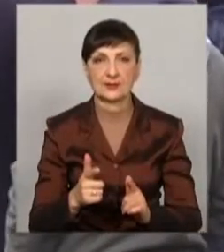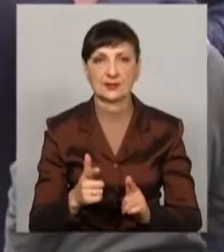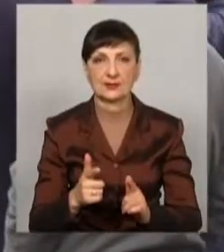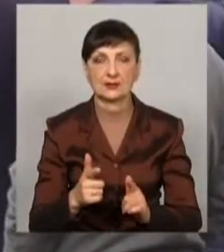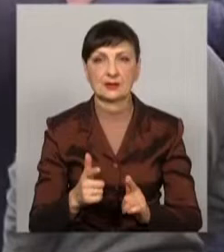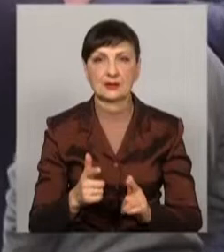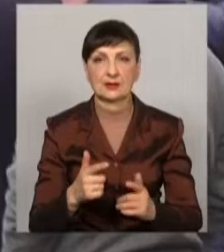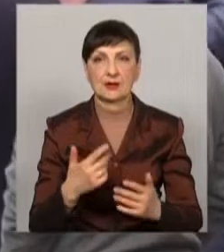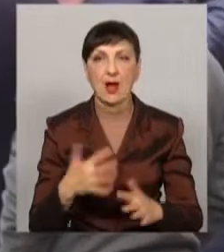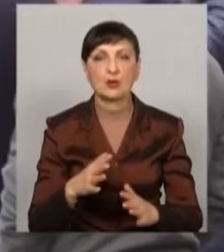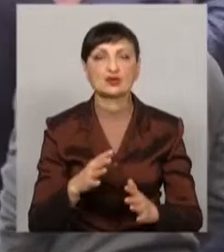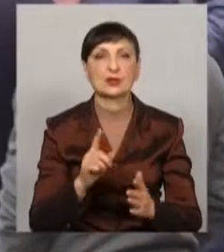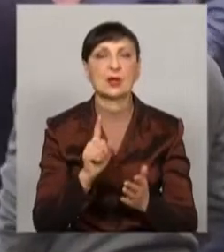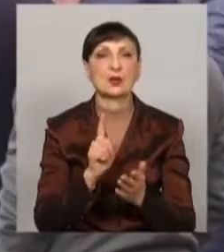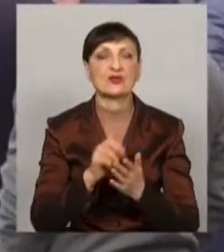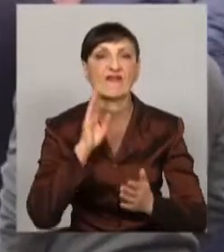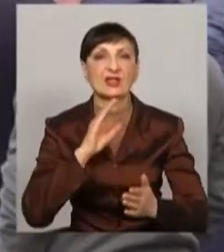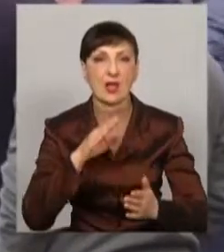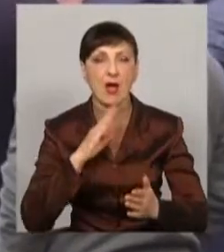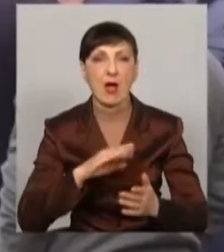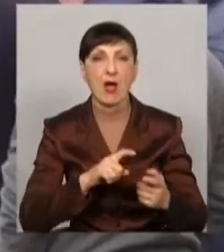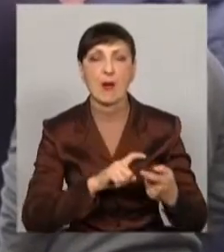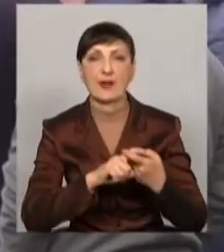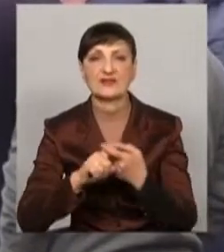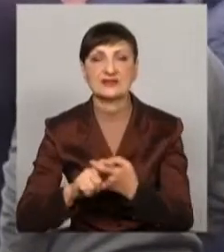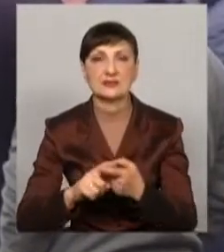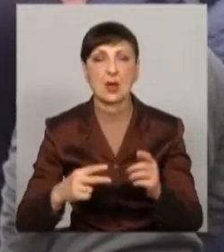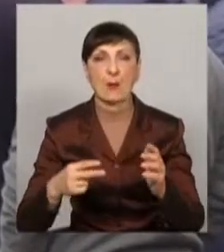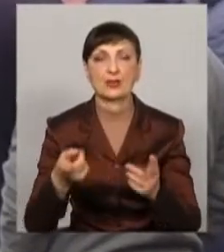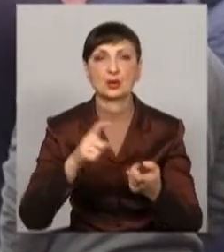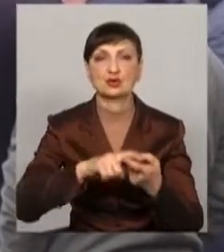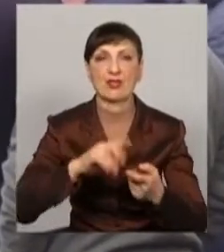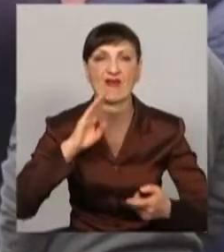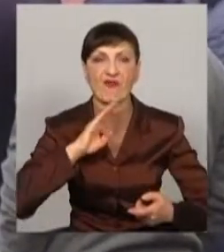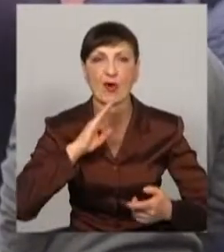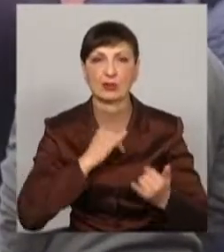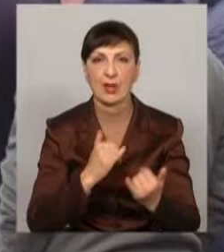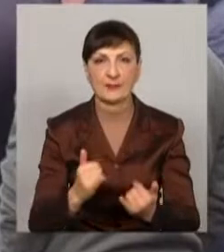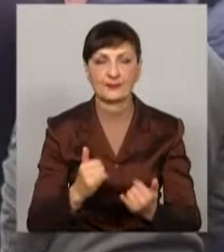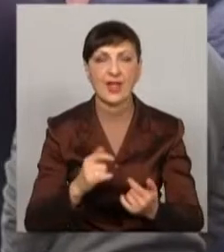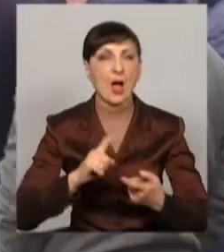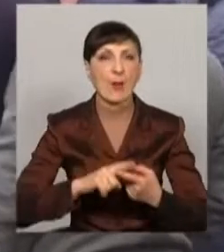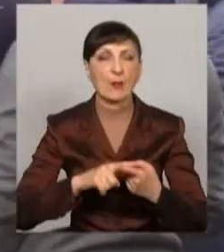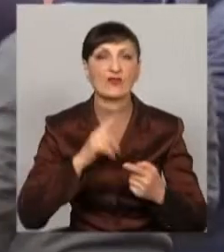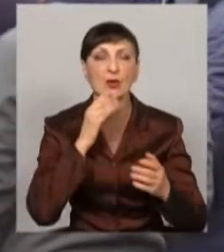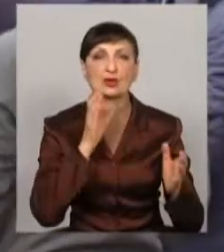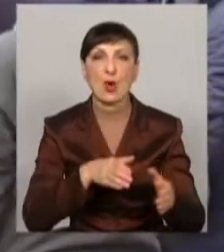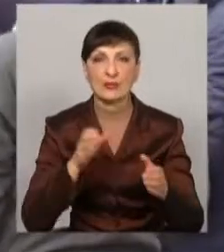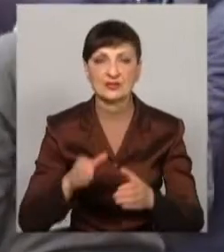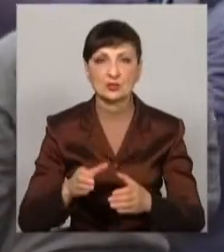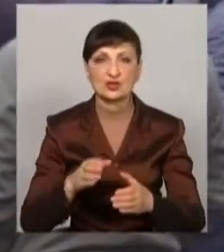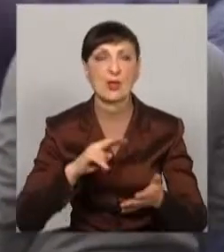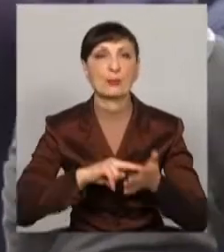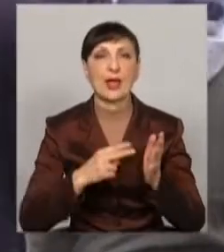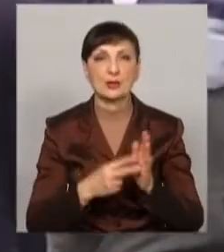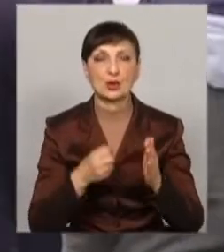К ЖСУ должны практически на днях произвести подключение водоснабжения. По поводу теплоснабжения. Теплоснабжение